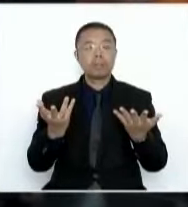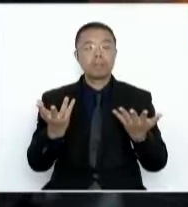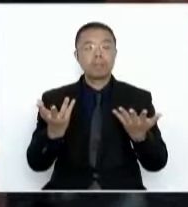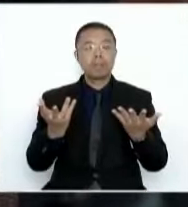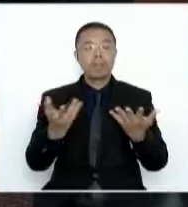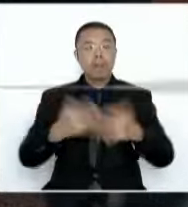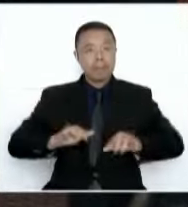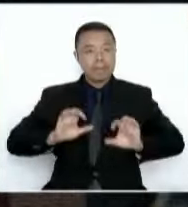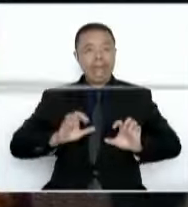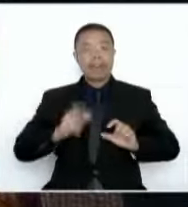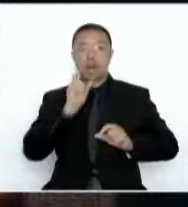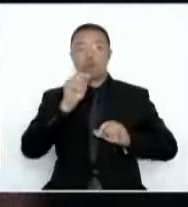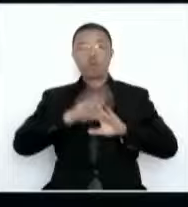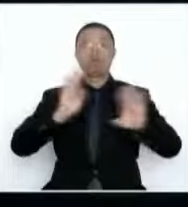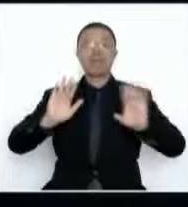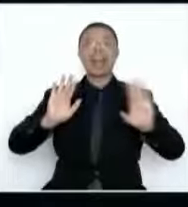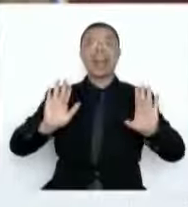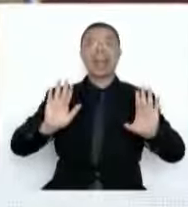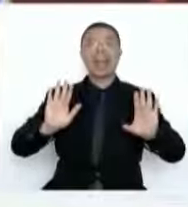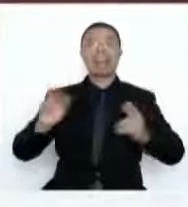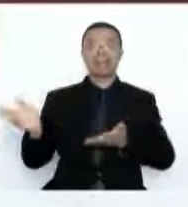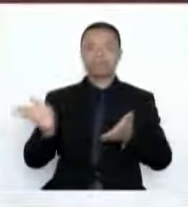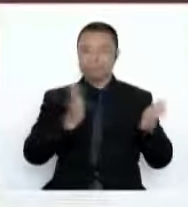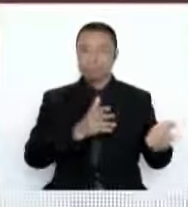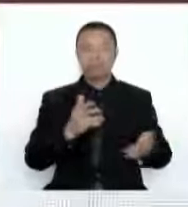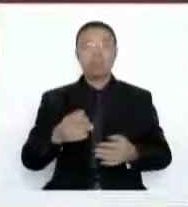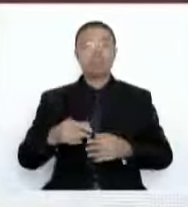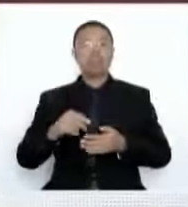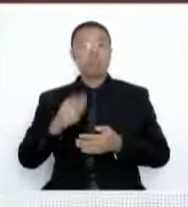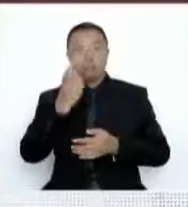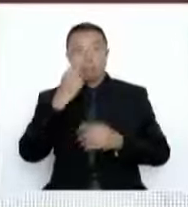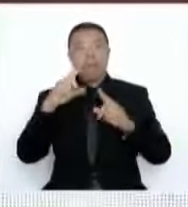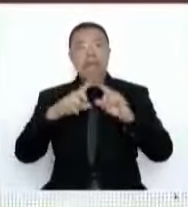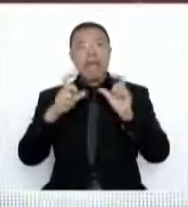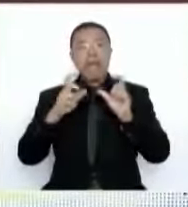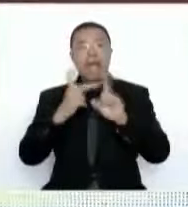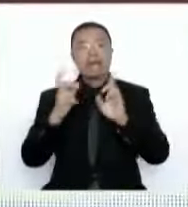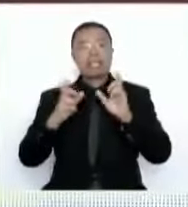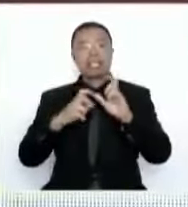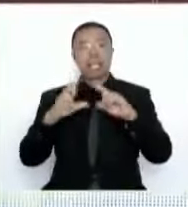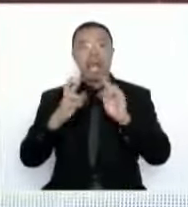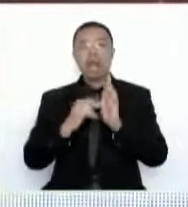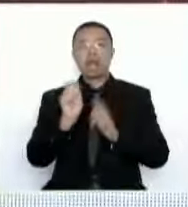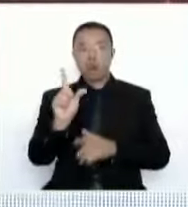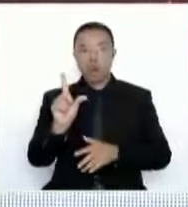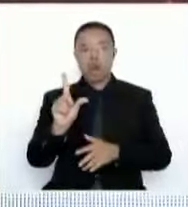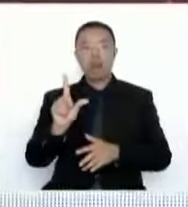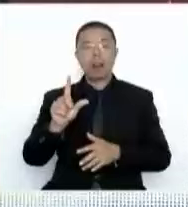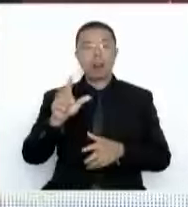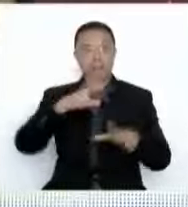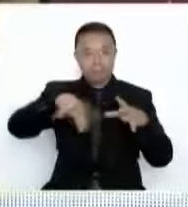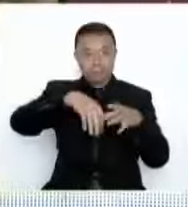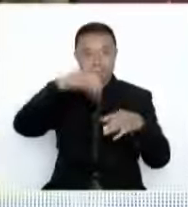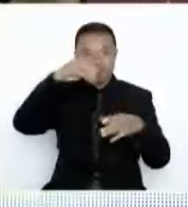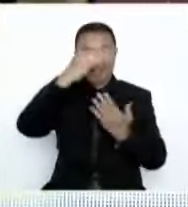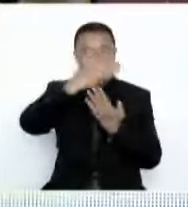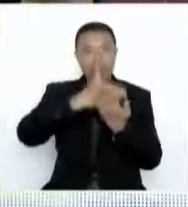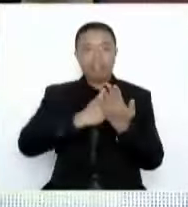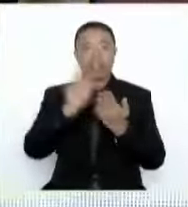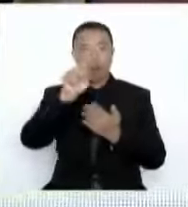ketahanan budaya baik baik selanjutnya kami persilakan panelis Dr asanul Minan MH untuk mengambil undian daftar pertanyaan dari dalam